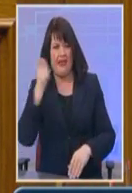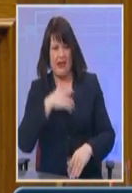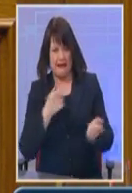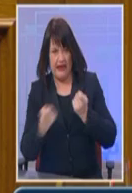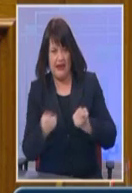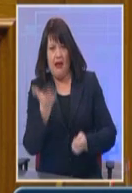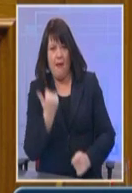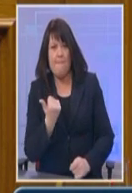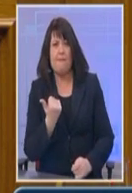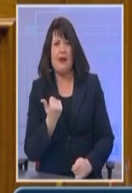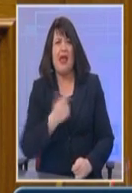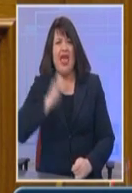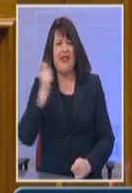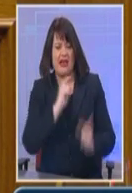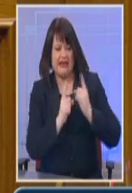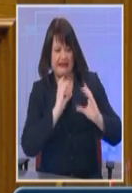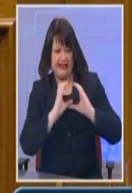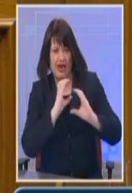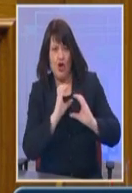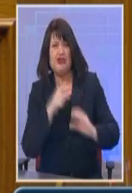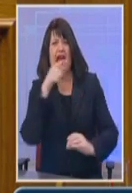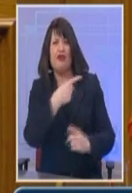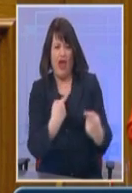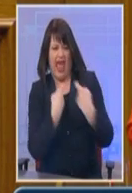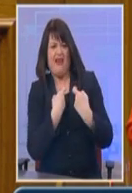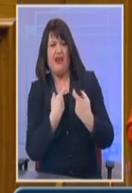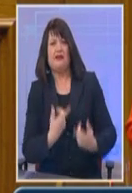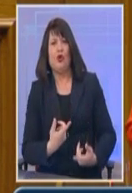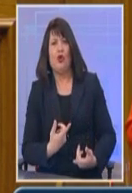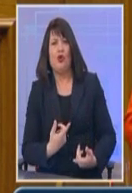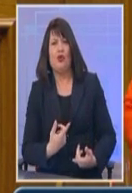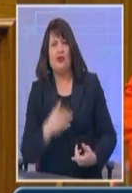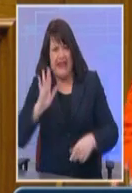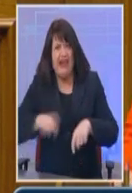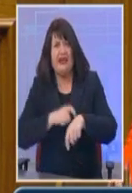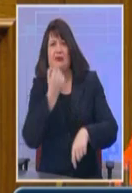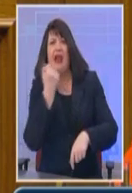στρατηγική, αυτό δεν λέγεται εθνική συνεννόηση, αυτό λέγεται εκβιασμός, κύριε Τσίπρα.